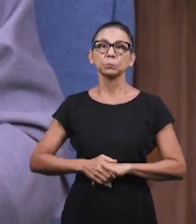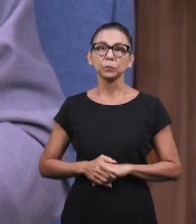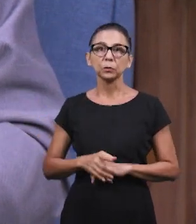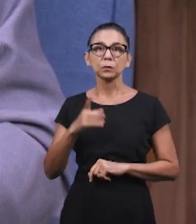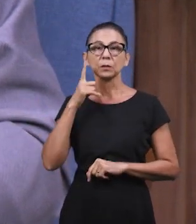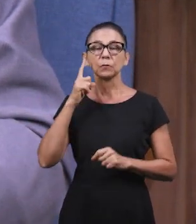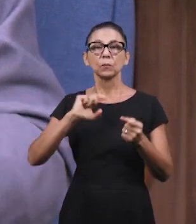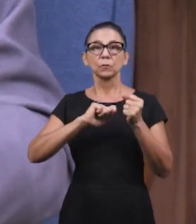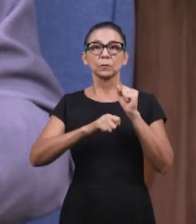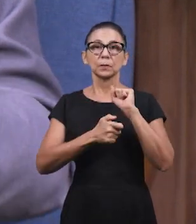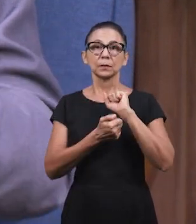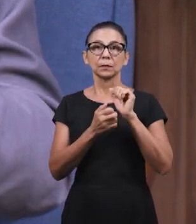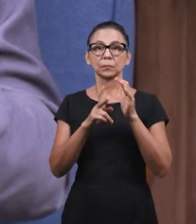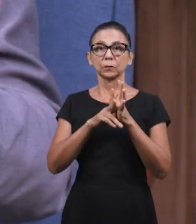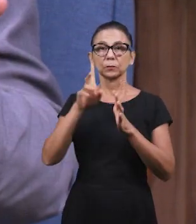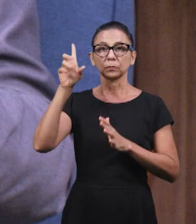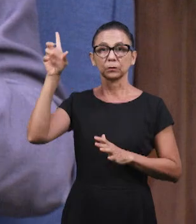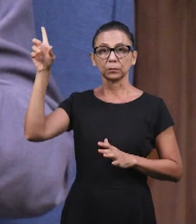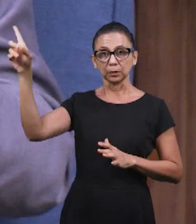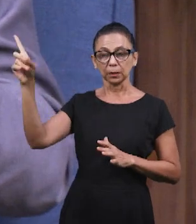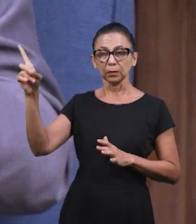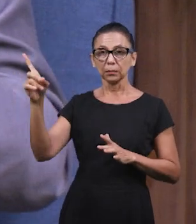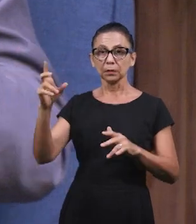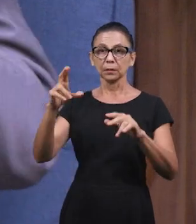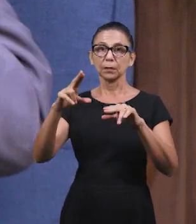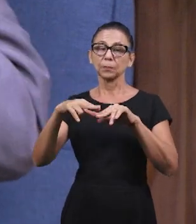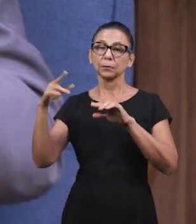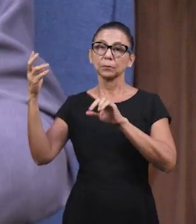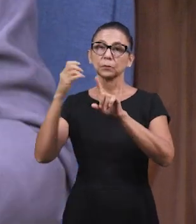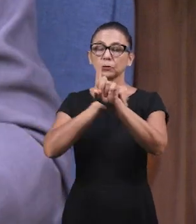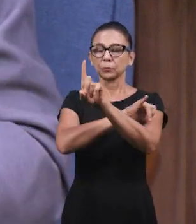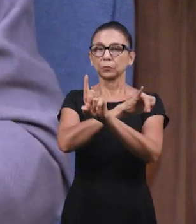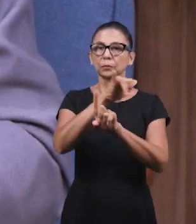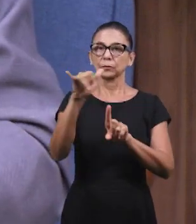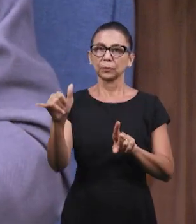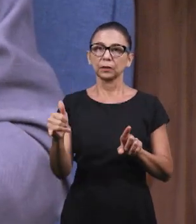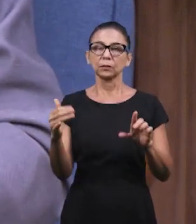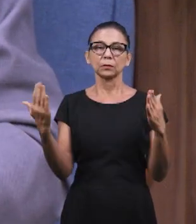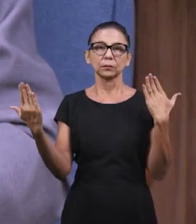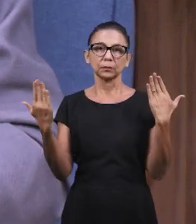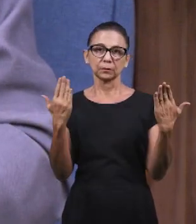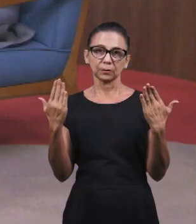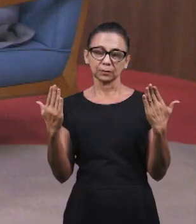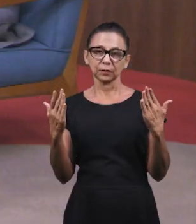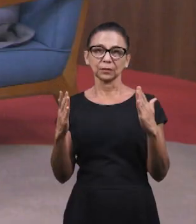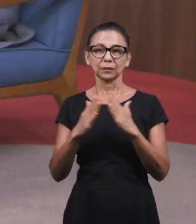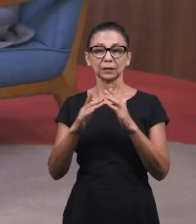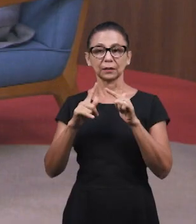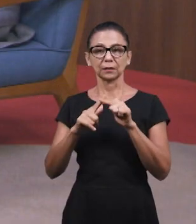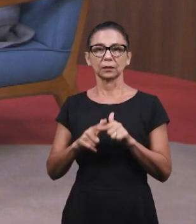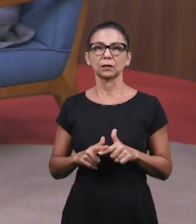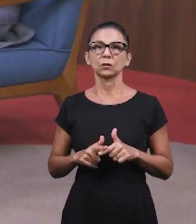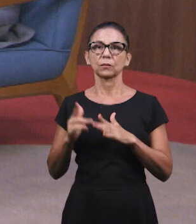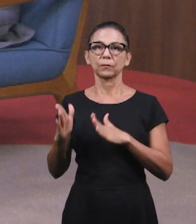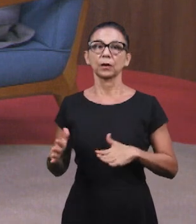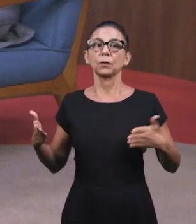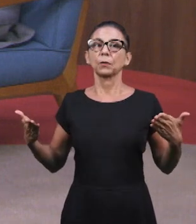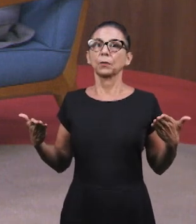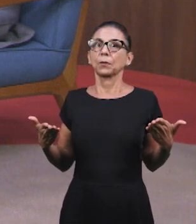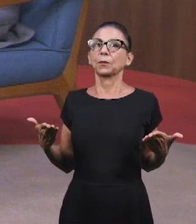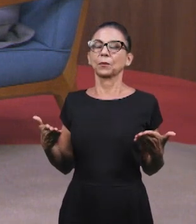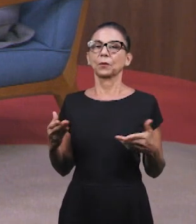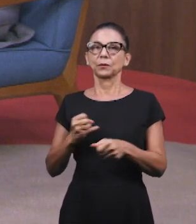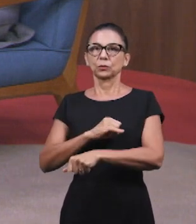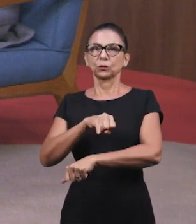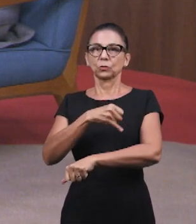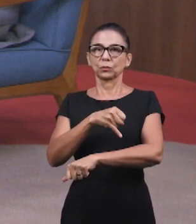contexte, nous voyons les mystères de Dieu révélés et qui nous montrent prophétiquement le moment que l'Église vit aujourd'hui. Les mystères